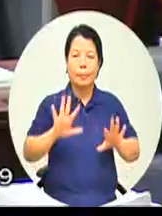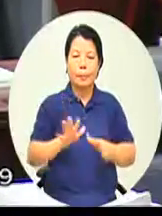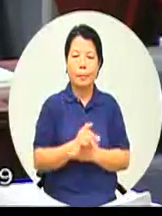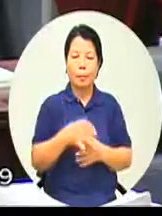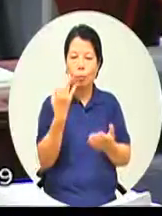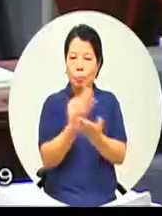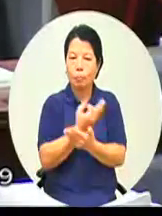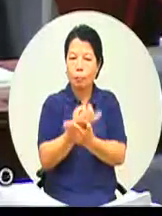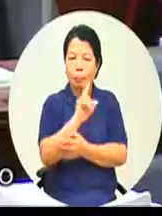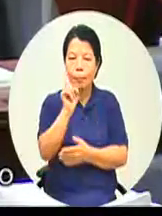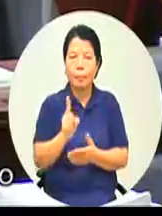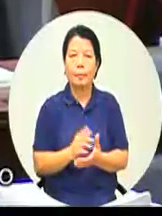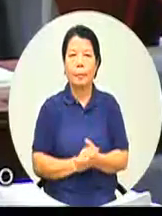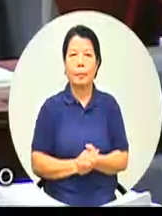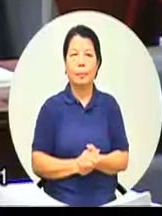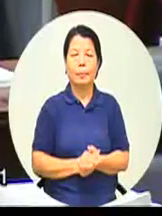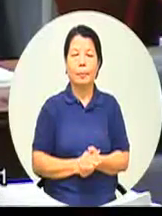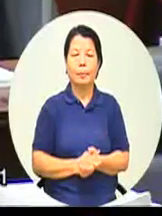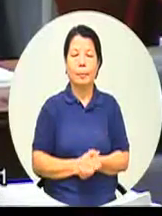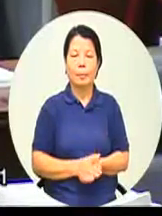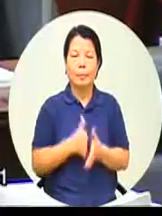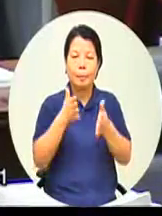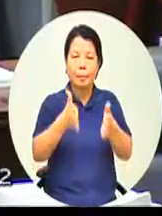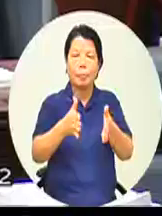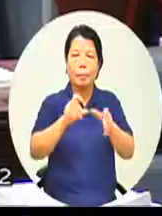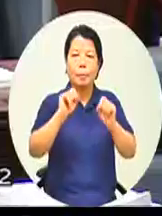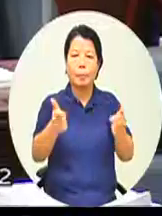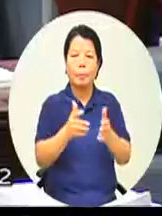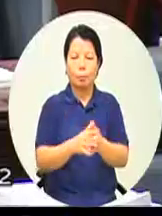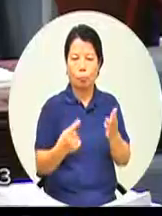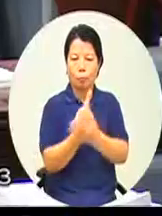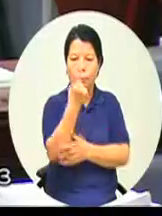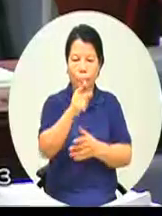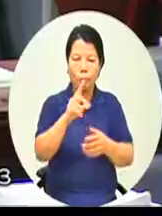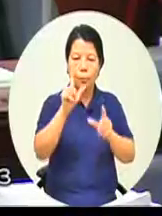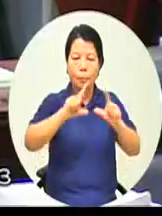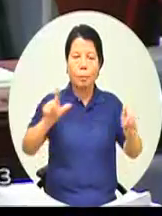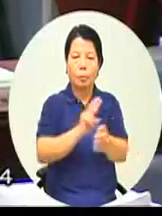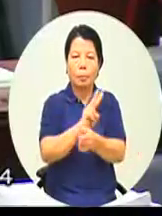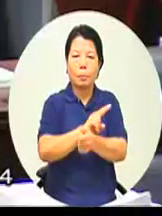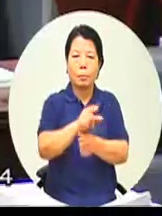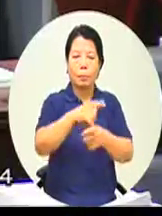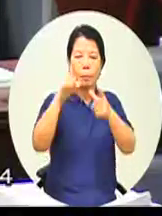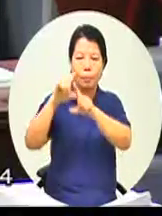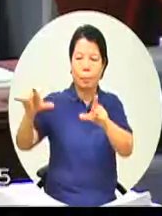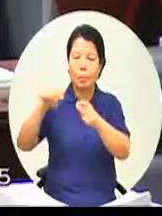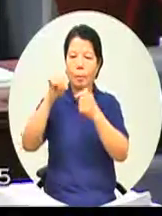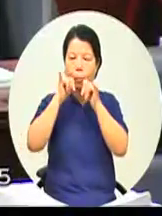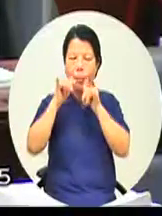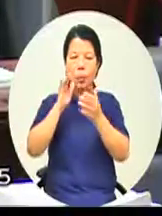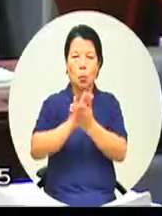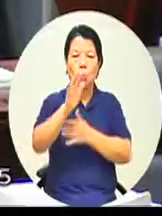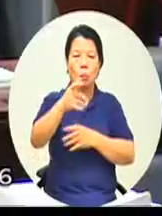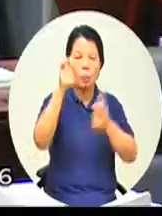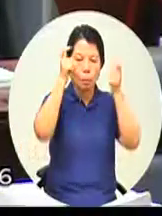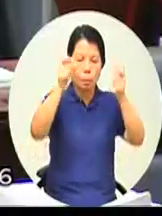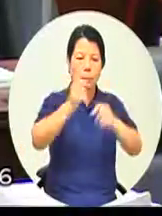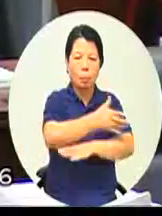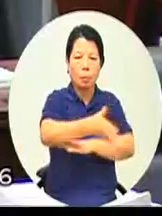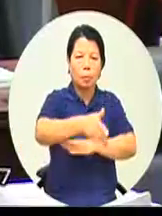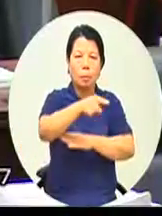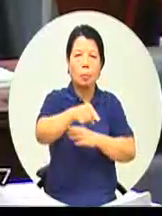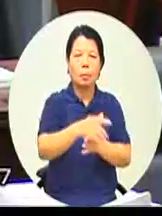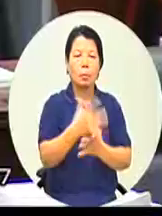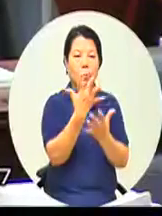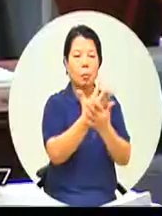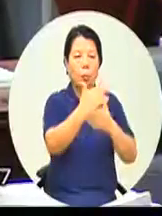足的所以这一点不是只有单一的林园大寮啦，当然未来所有的高雄县的以前高雄县的